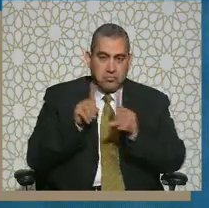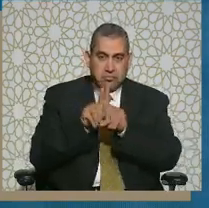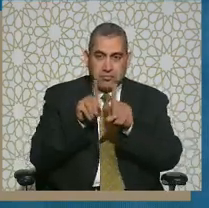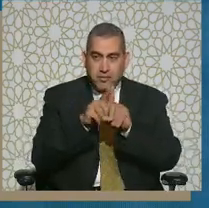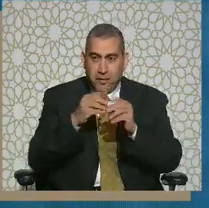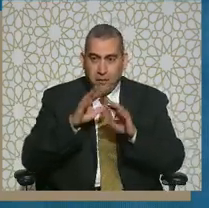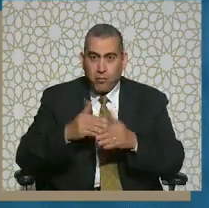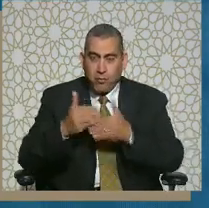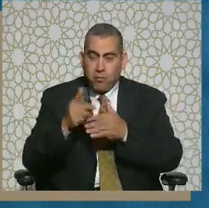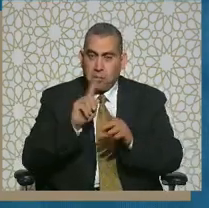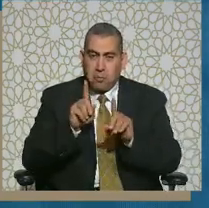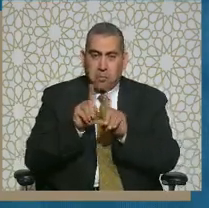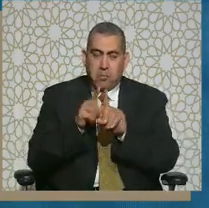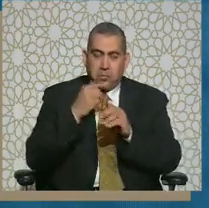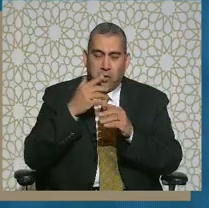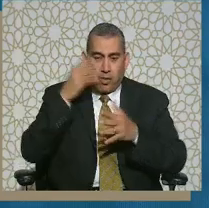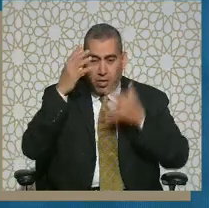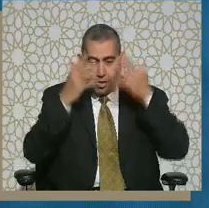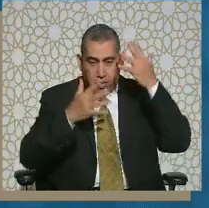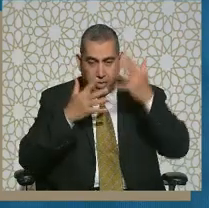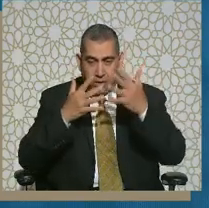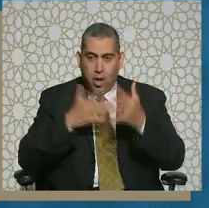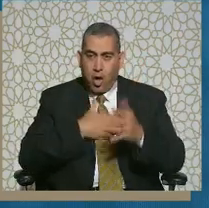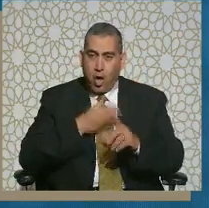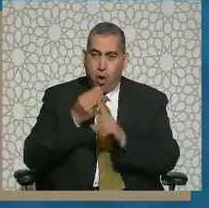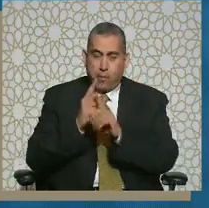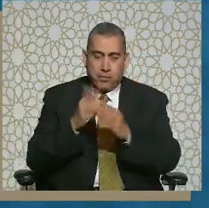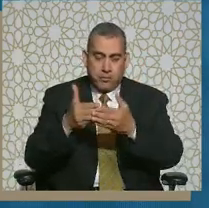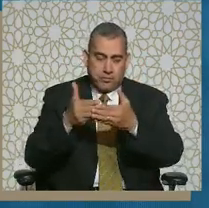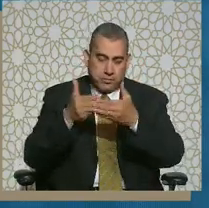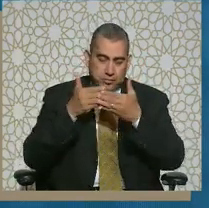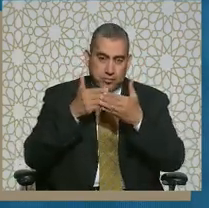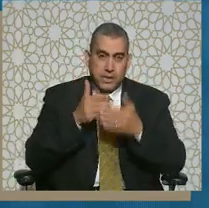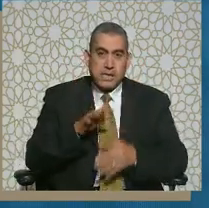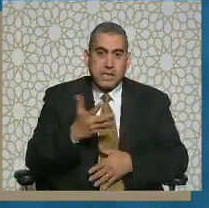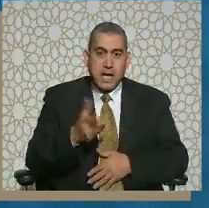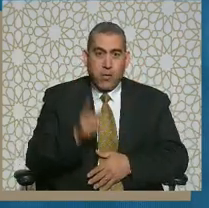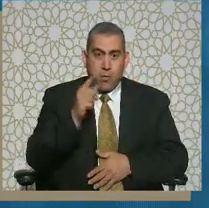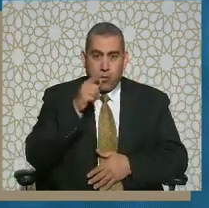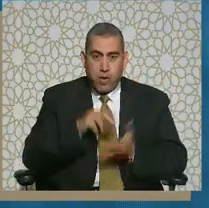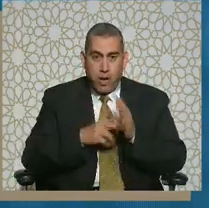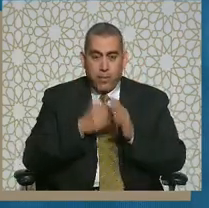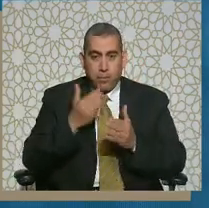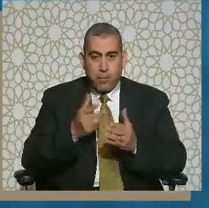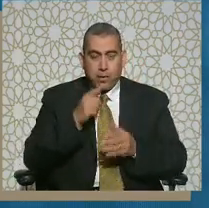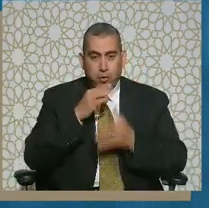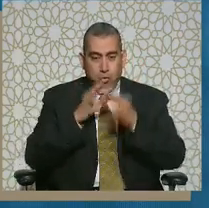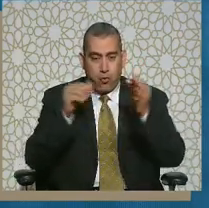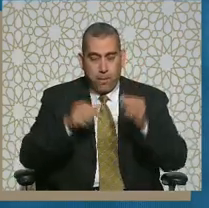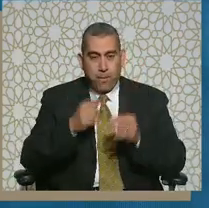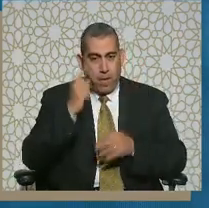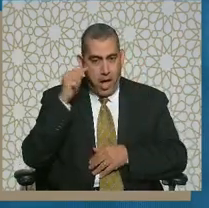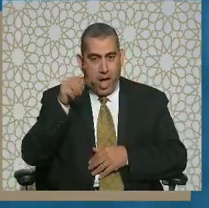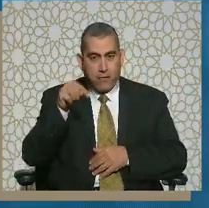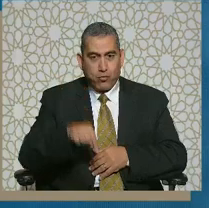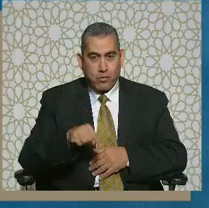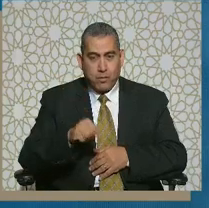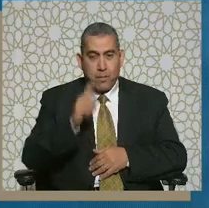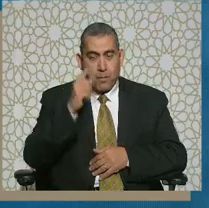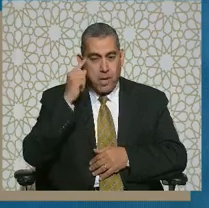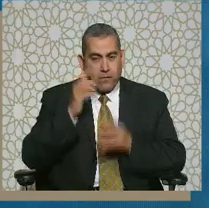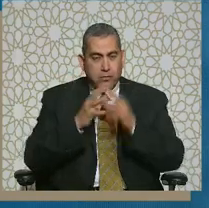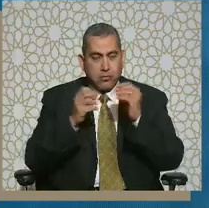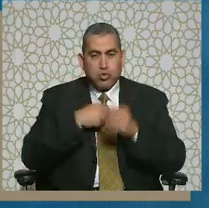بيطول تلاهي هنا عن احبابنا ازاي بيحصل ده ده اللي احنا نقدر نعرفه وهنقدر